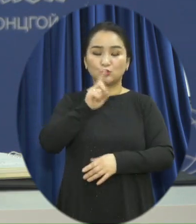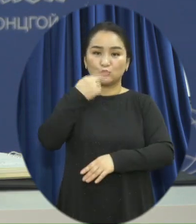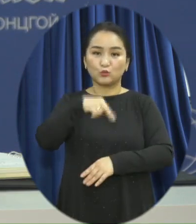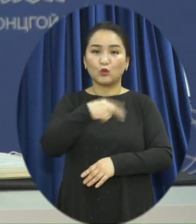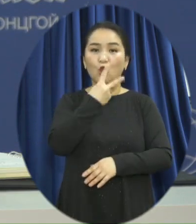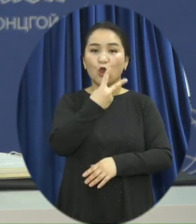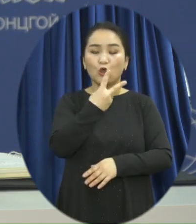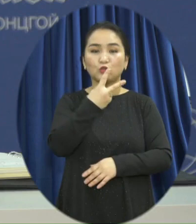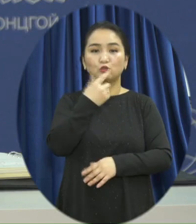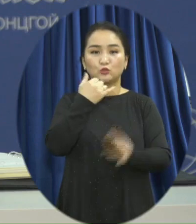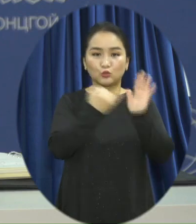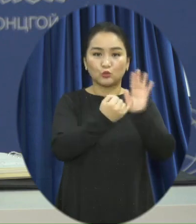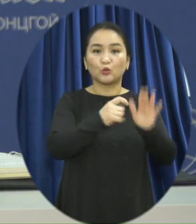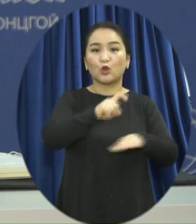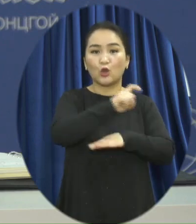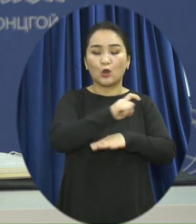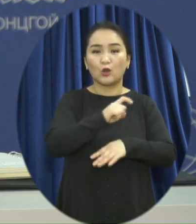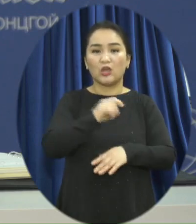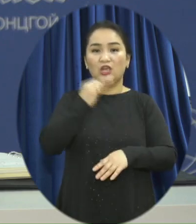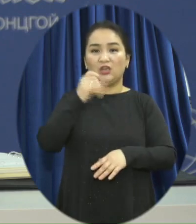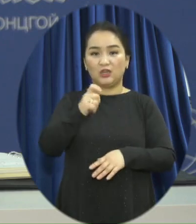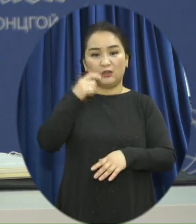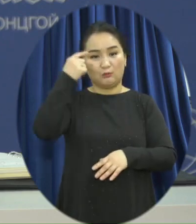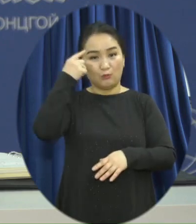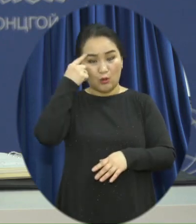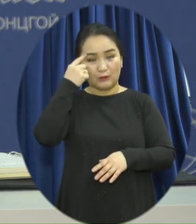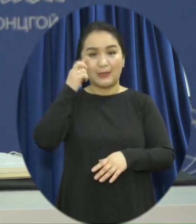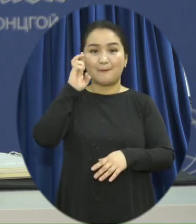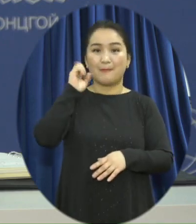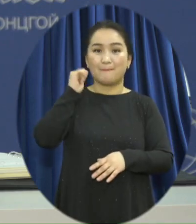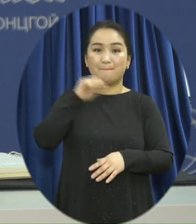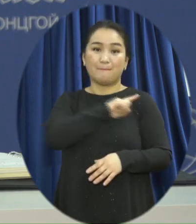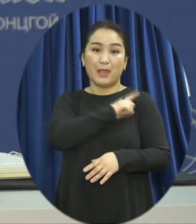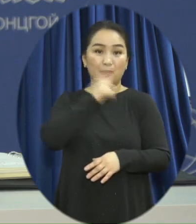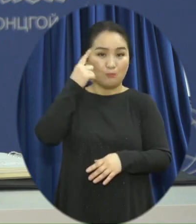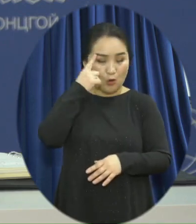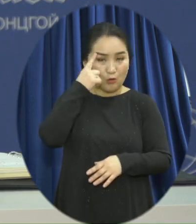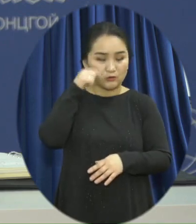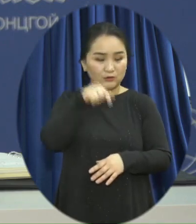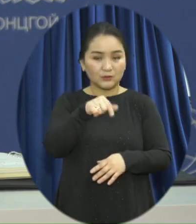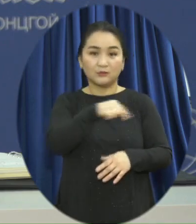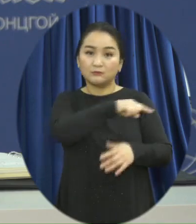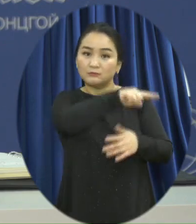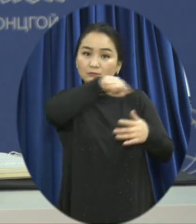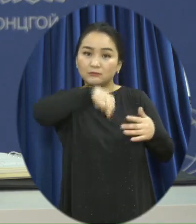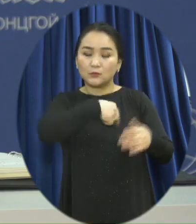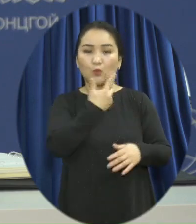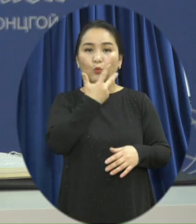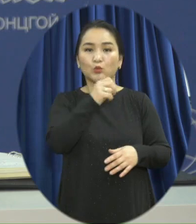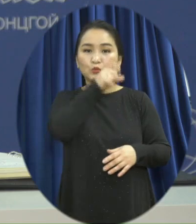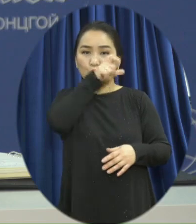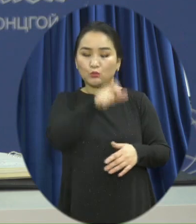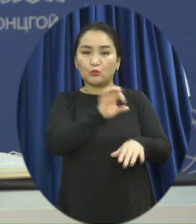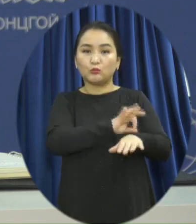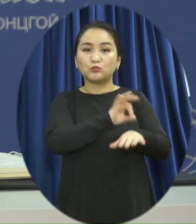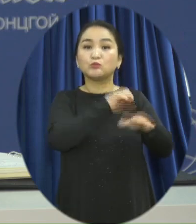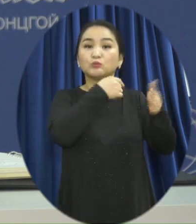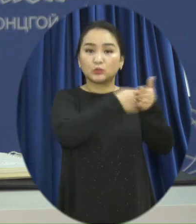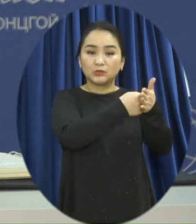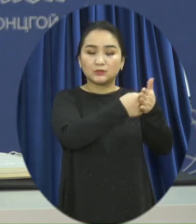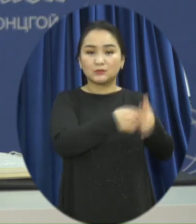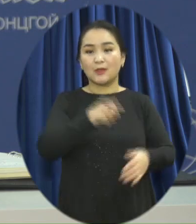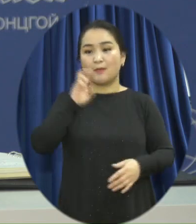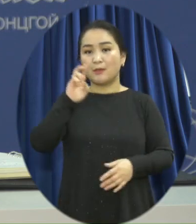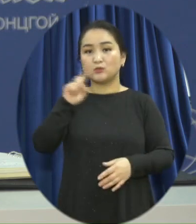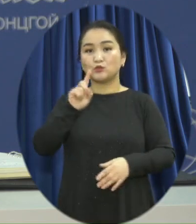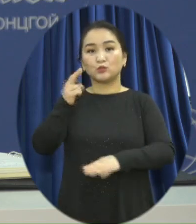энэ Их Монгол, Баян Монгол, Инконто таун гэдэг энэ хэсэгт бол 30 гаруй тохиолдол бүртгэгдсэн байна. Баянзүрх дүүргийн